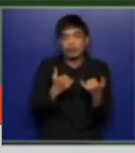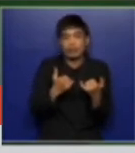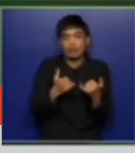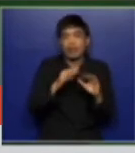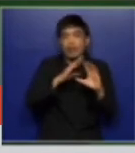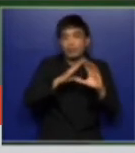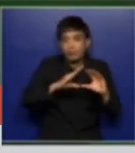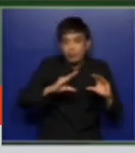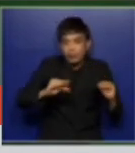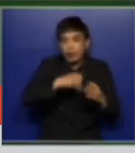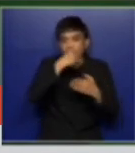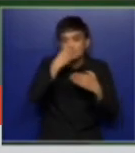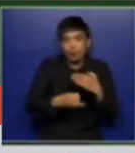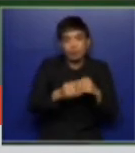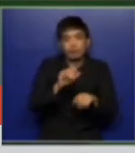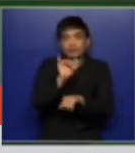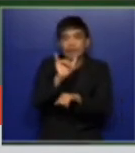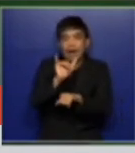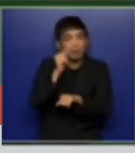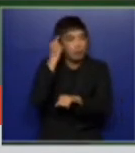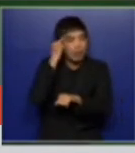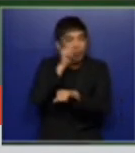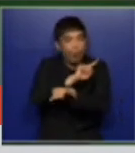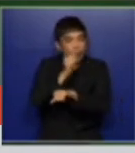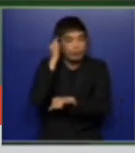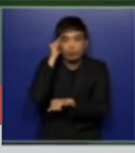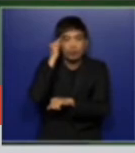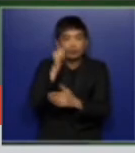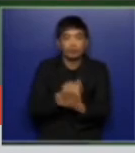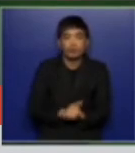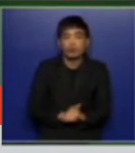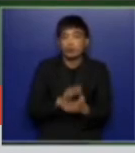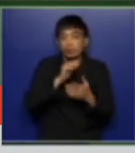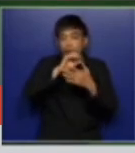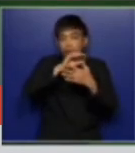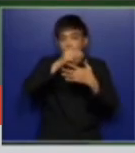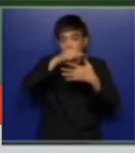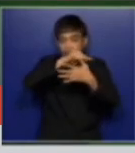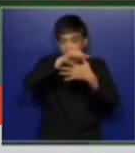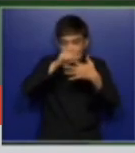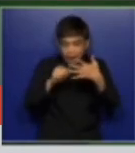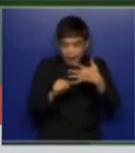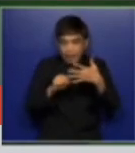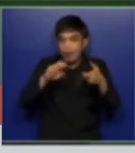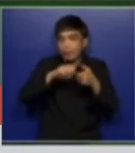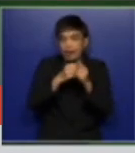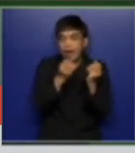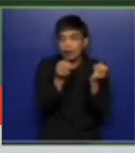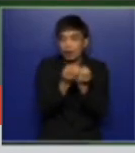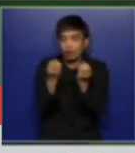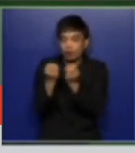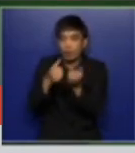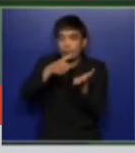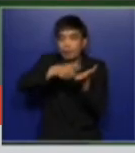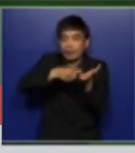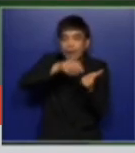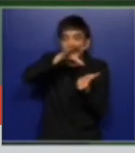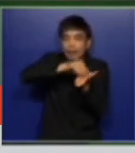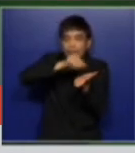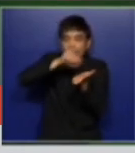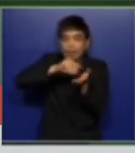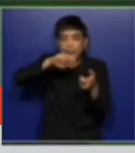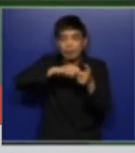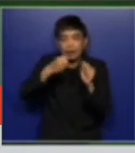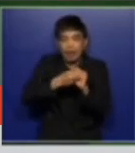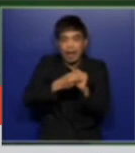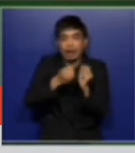จะสิ้นสุดณเมื่อใด5ปัจจัยดังกล่าวนี้ส่งผลต่อการจัดเก็บรายได้ของรัฐบาลและการนำส่ง